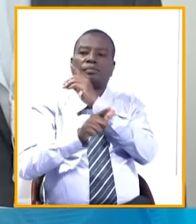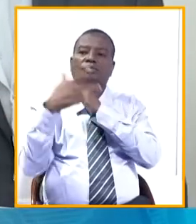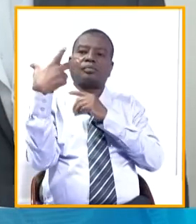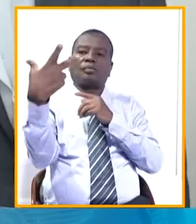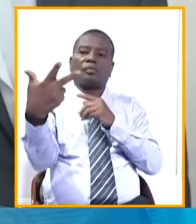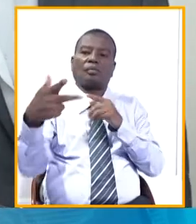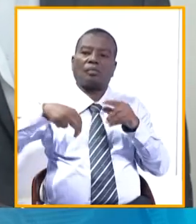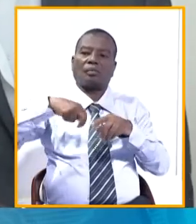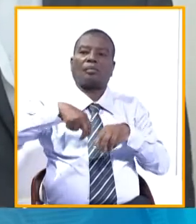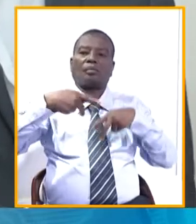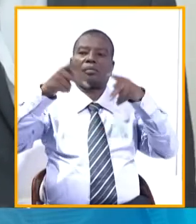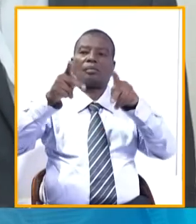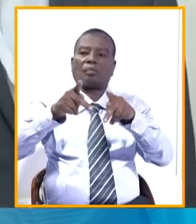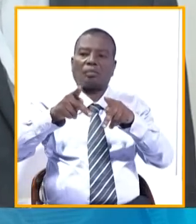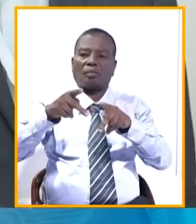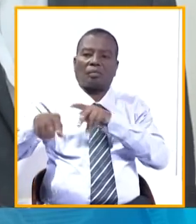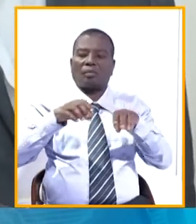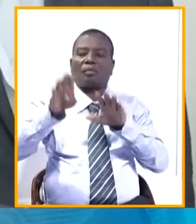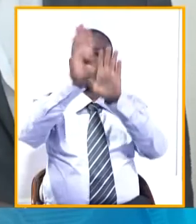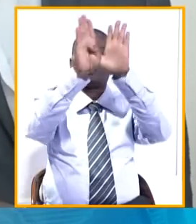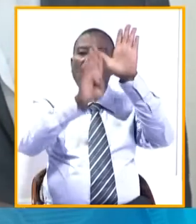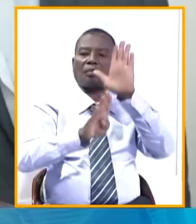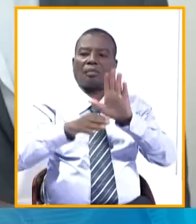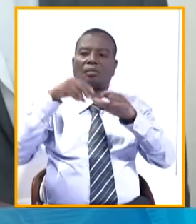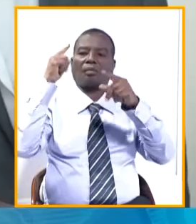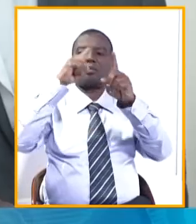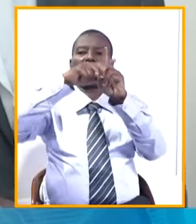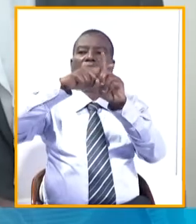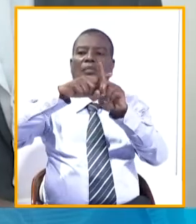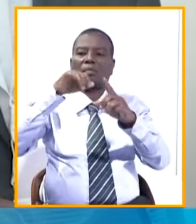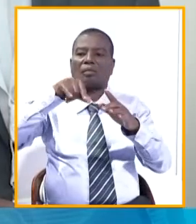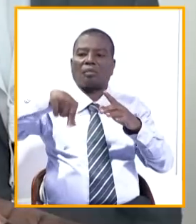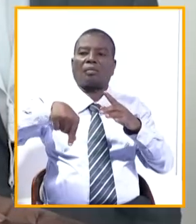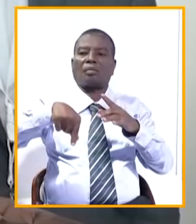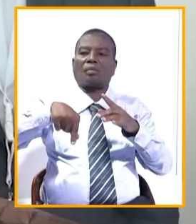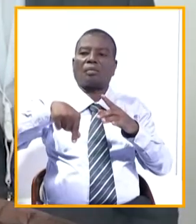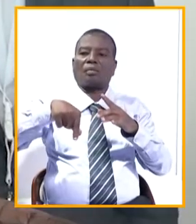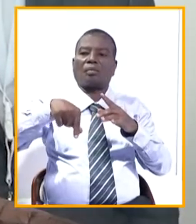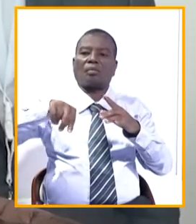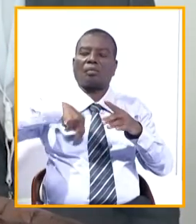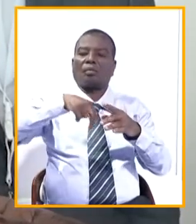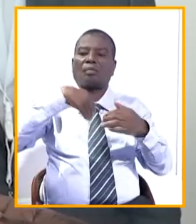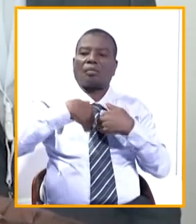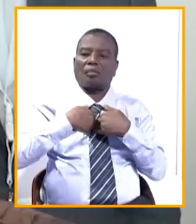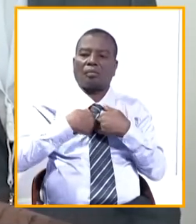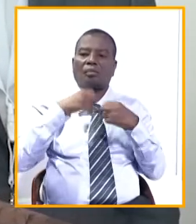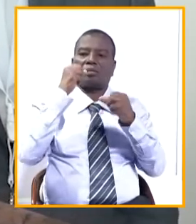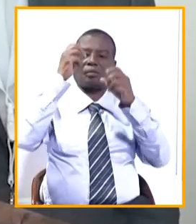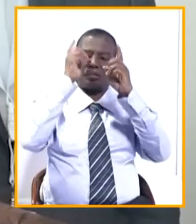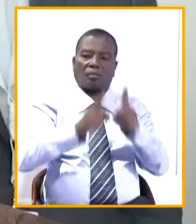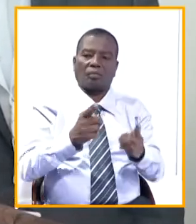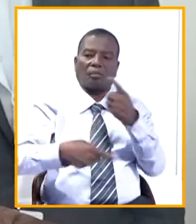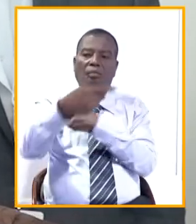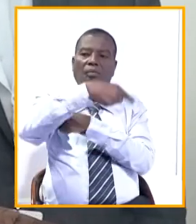3 nous permette de faire un bilan positif de ce que nous avons décidé